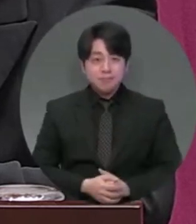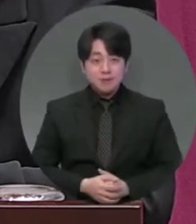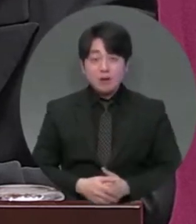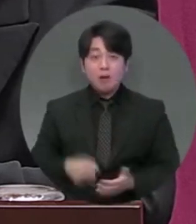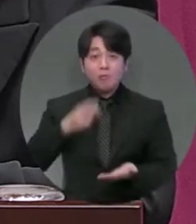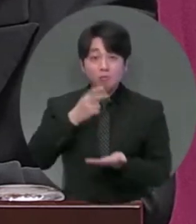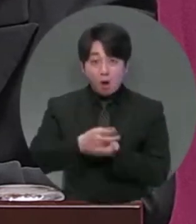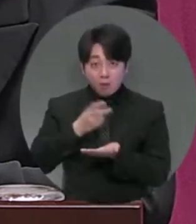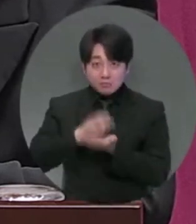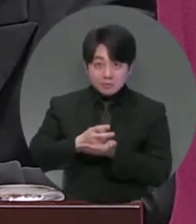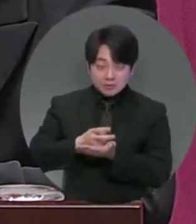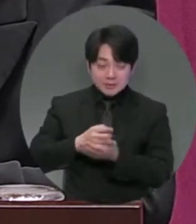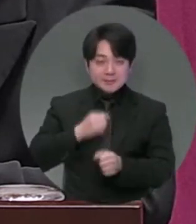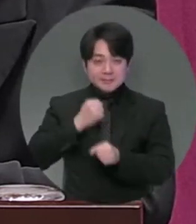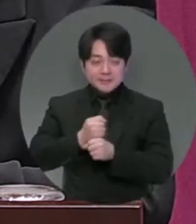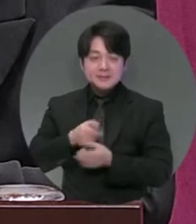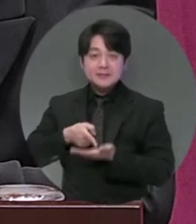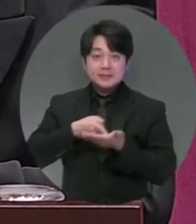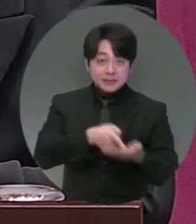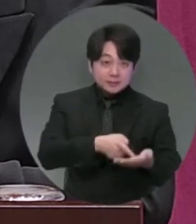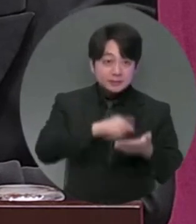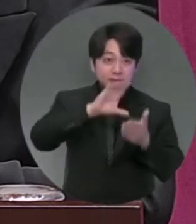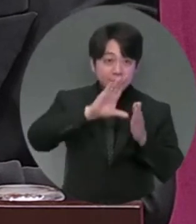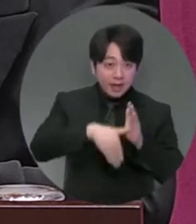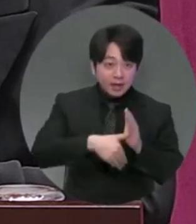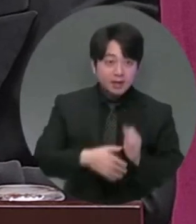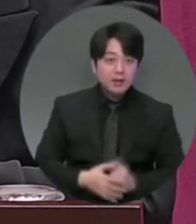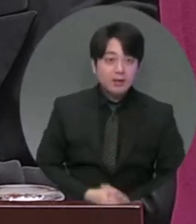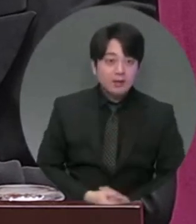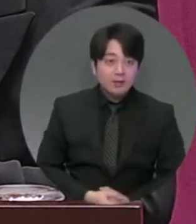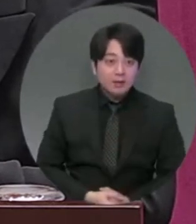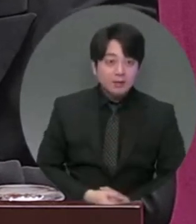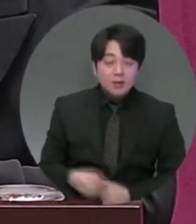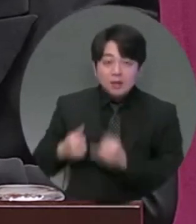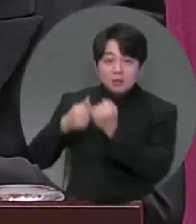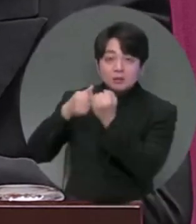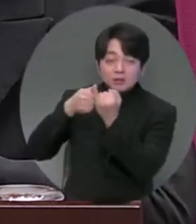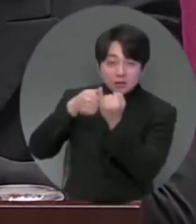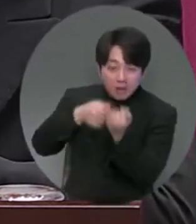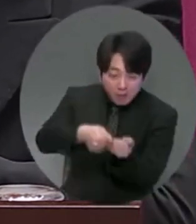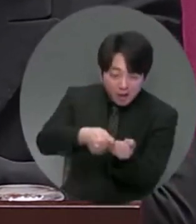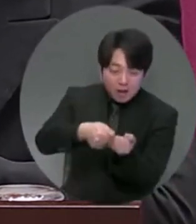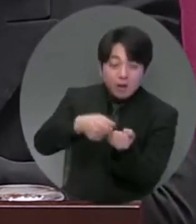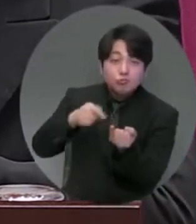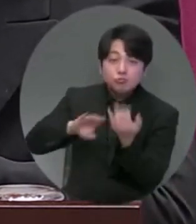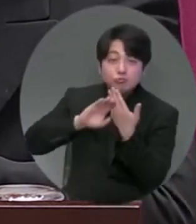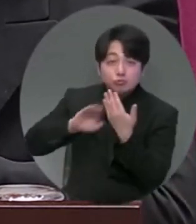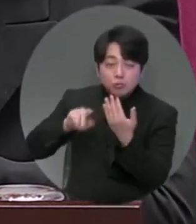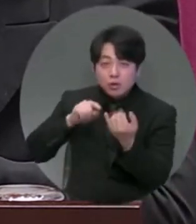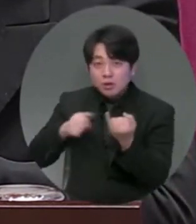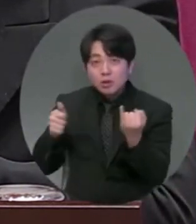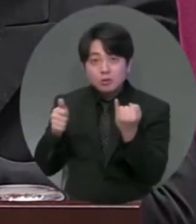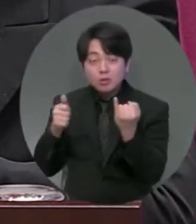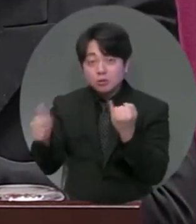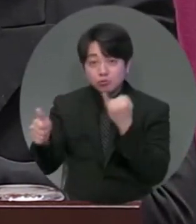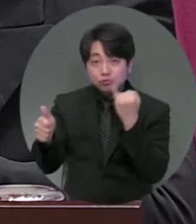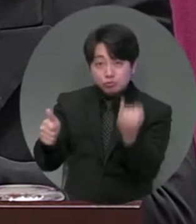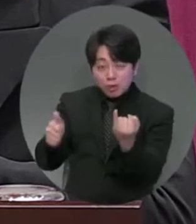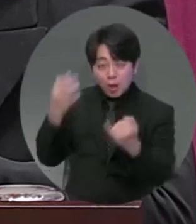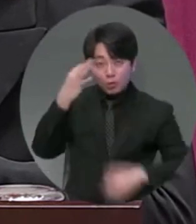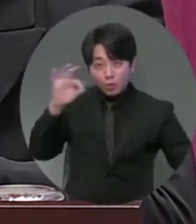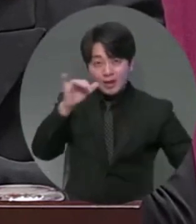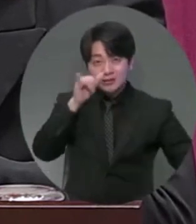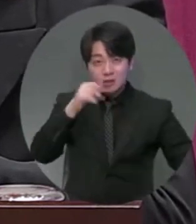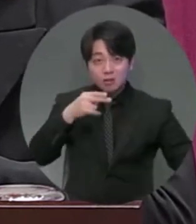도입했었을 경우에 현장에서 입증책임이 그러니까 동의가 있었다는 입증책임이 검사가 아니라 해당